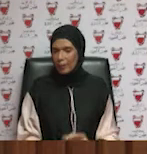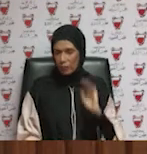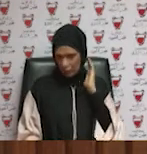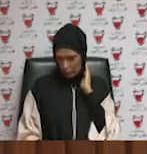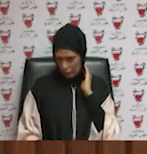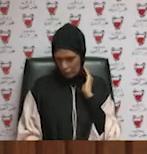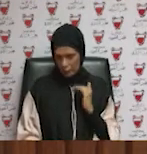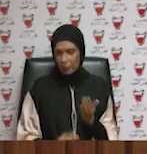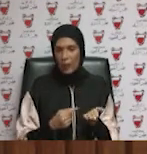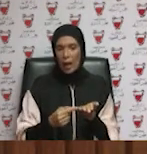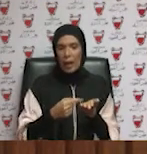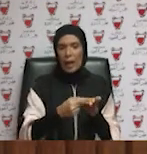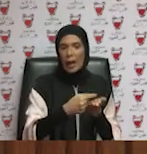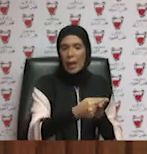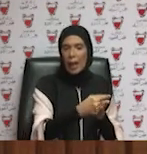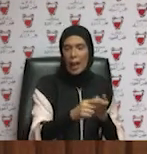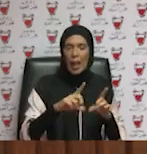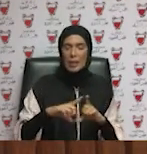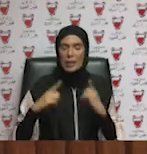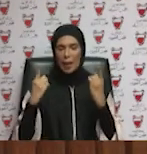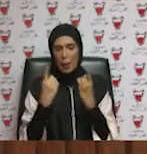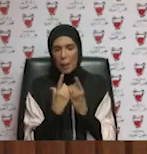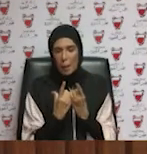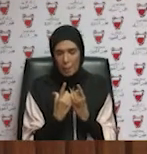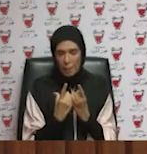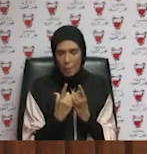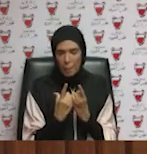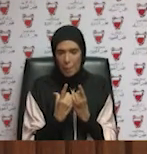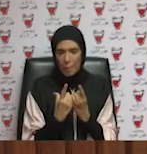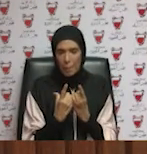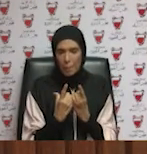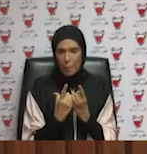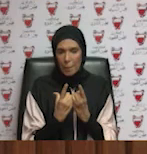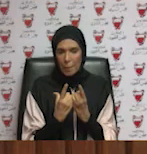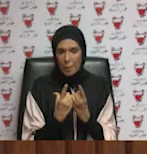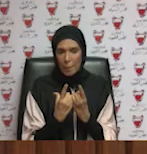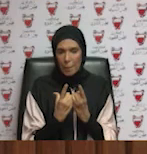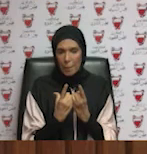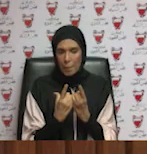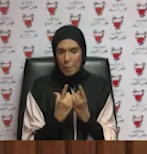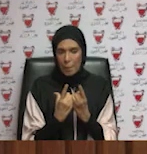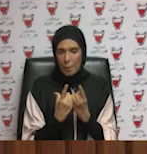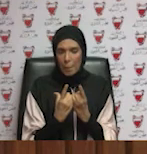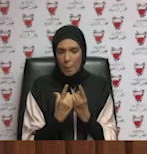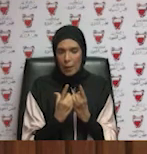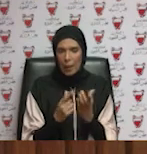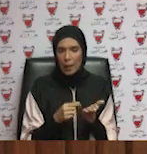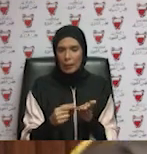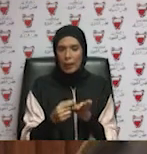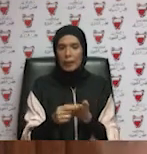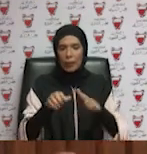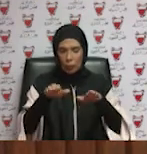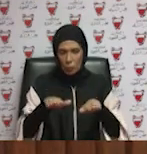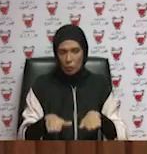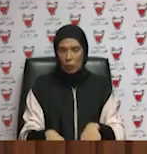توصية اللجنة، توصية اللجنة هي كانت توصية المجلس